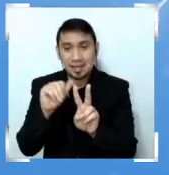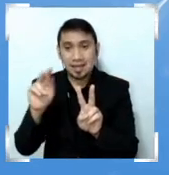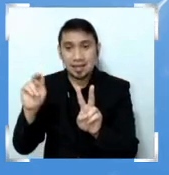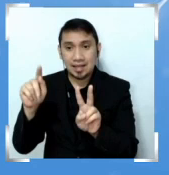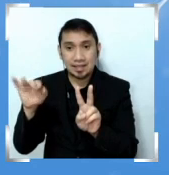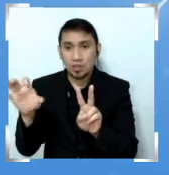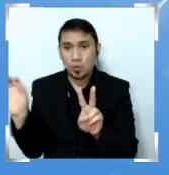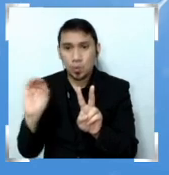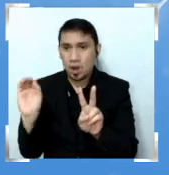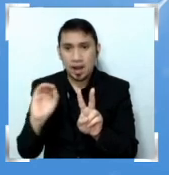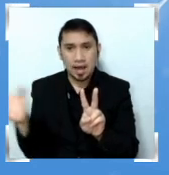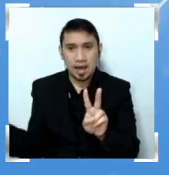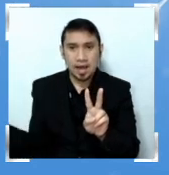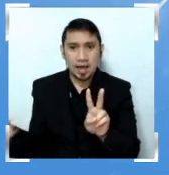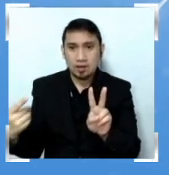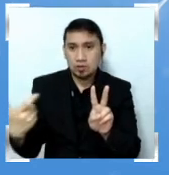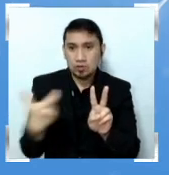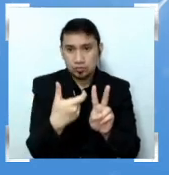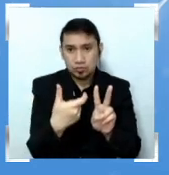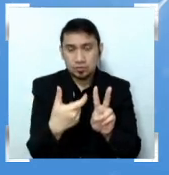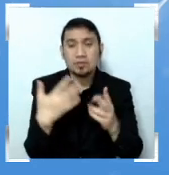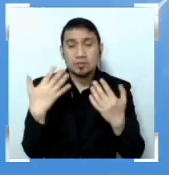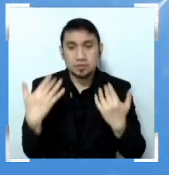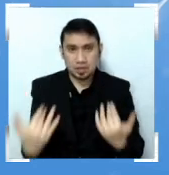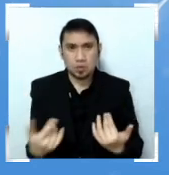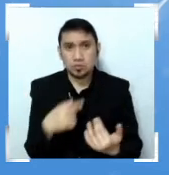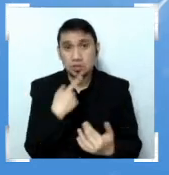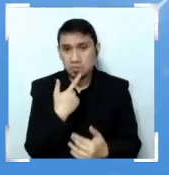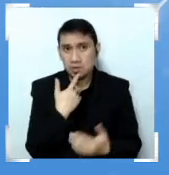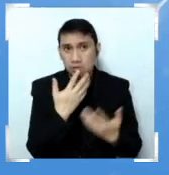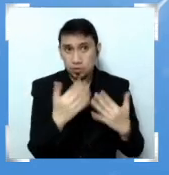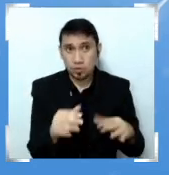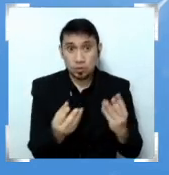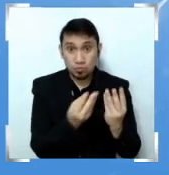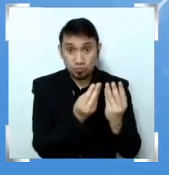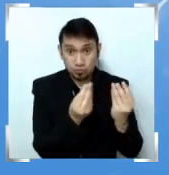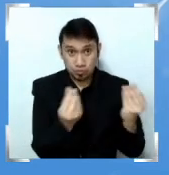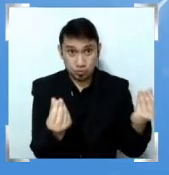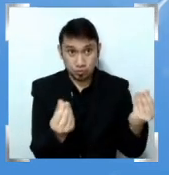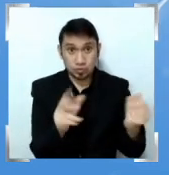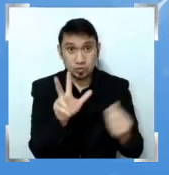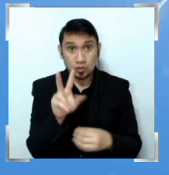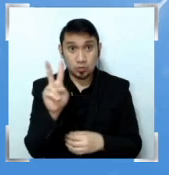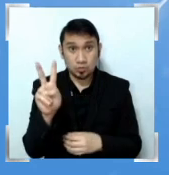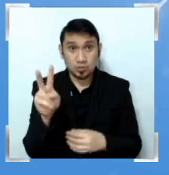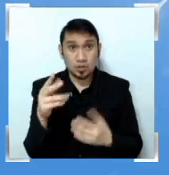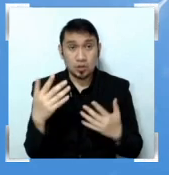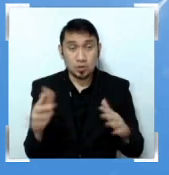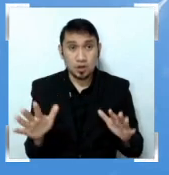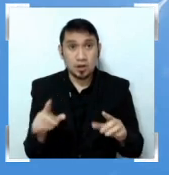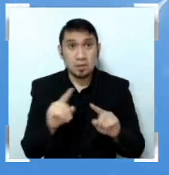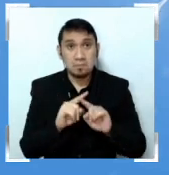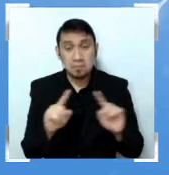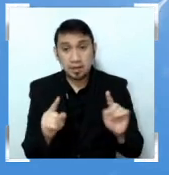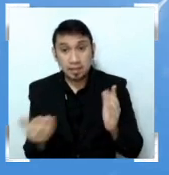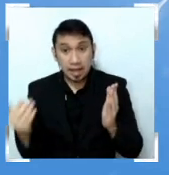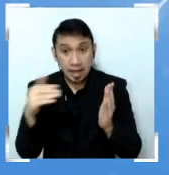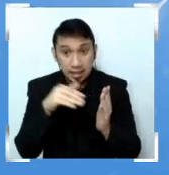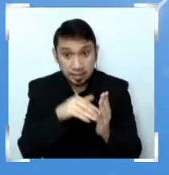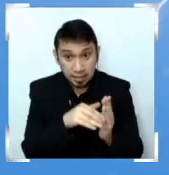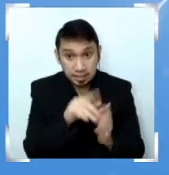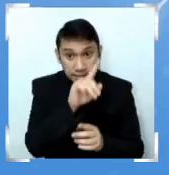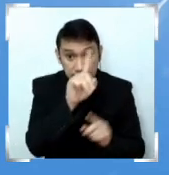nabakunahan. Nauna nang idineklarang recovered ang natitirang 32. Pero nang balikan at muling itest ang 14